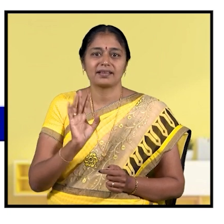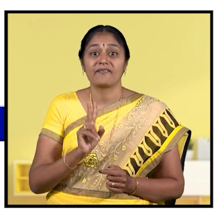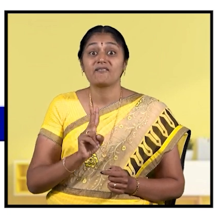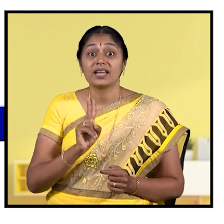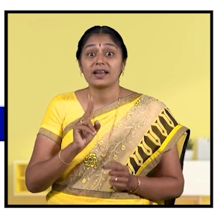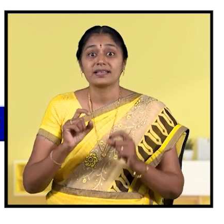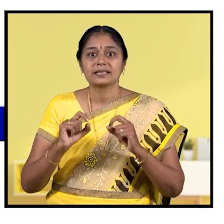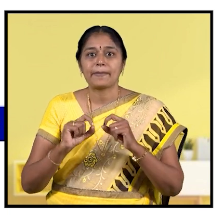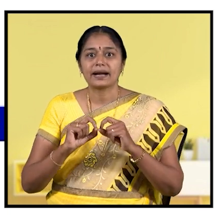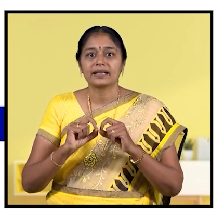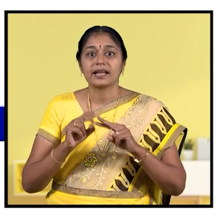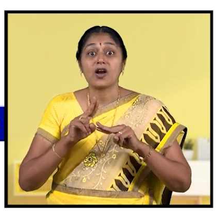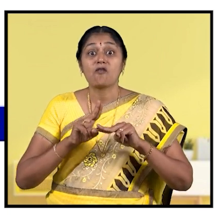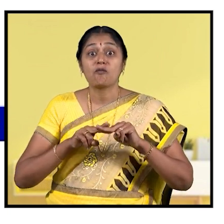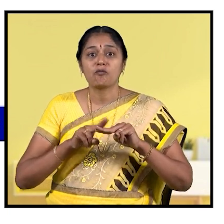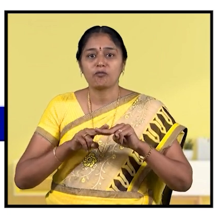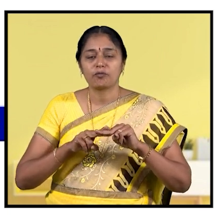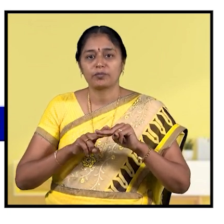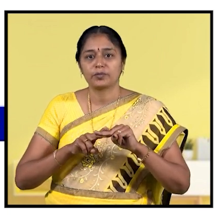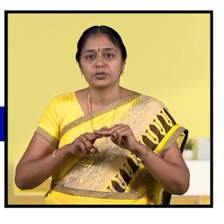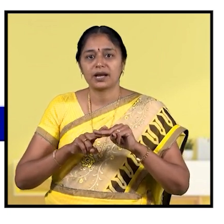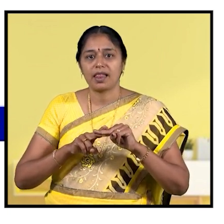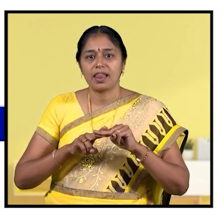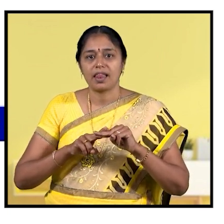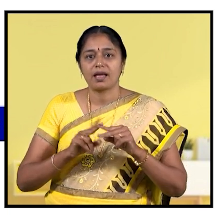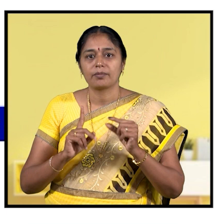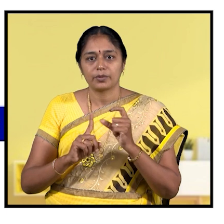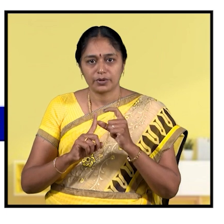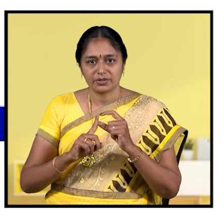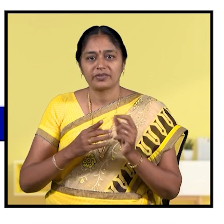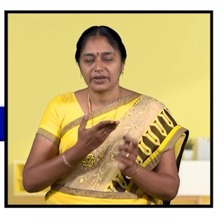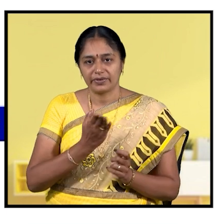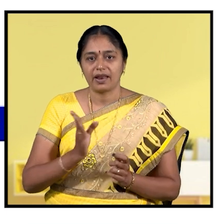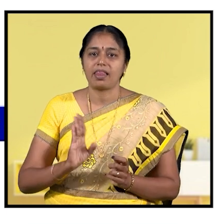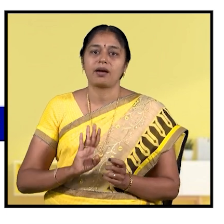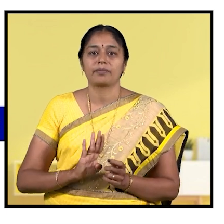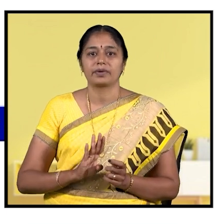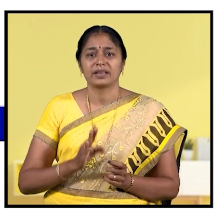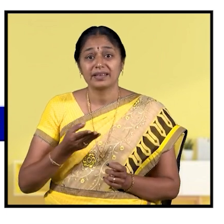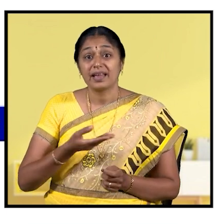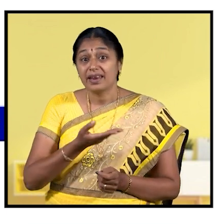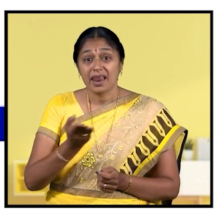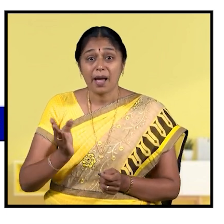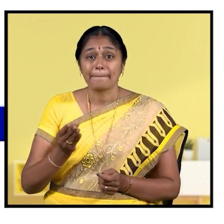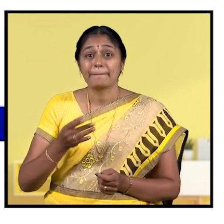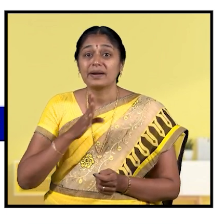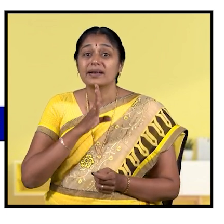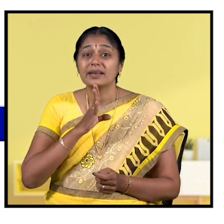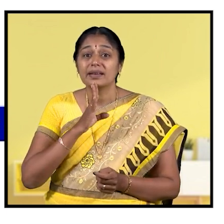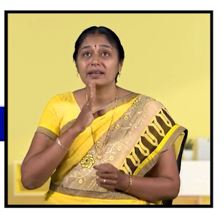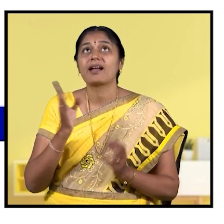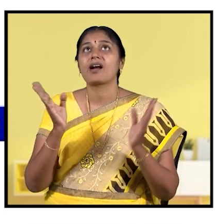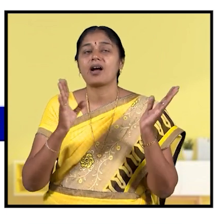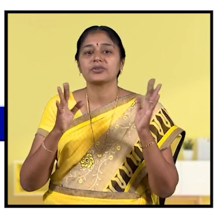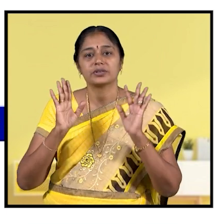வைரஸ்கள், பாக்டீரியாக்கள், பூஞ்சைகள் மற்றும் புரோட்டோசோவாக்கள். இந்த நுண்ணுயிர்கள்லாம் எங்கெங்கே வாழுது அப்படின்னு பார்த்தீங்கன்னா, நிலத்தில் வாழலாம், நீரில் வாழலாம், வளிமண்டலத்தில்